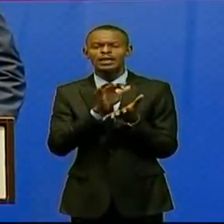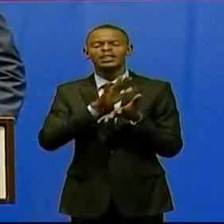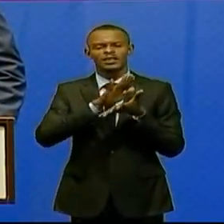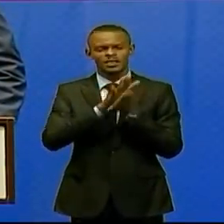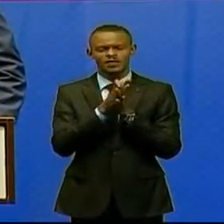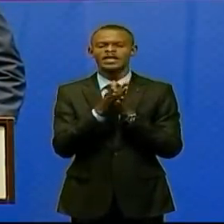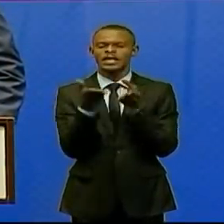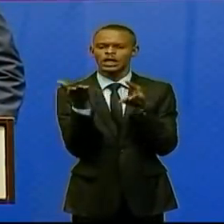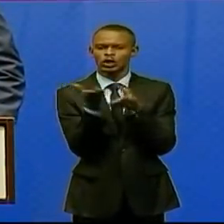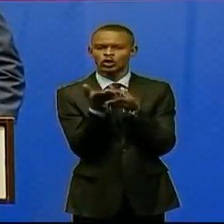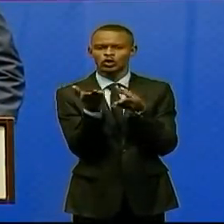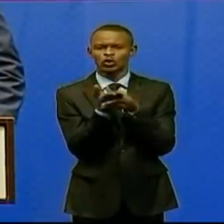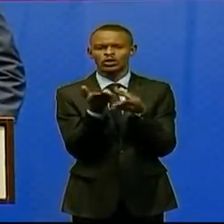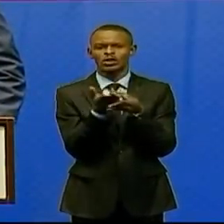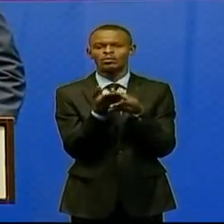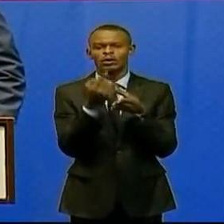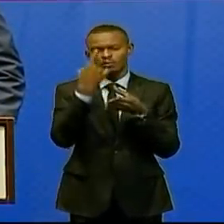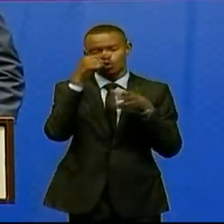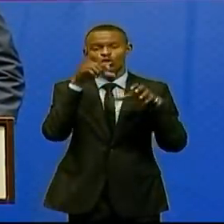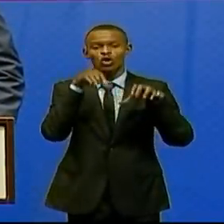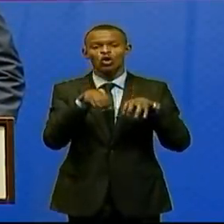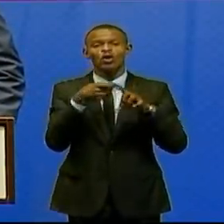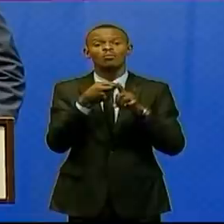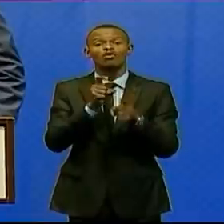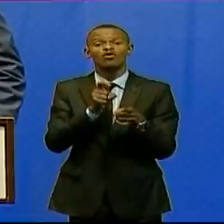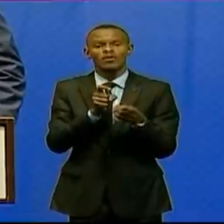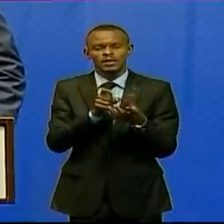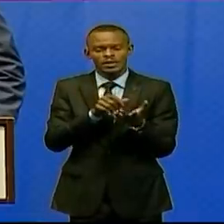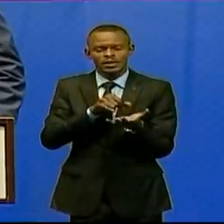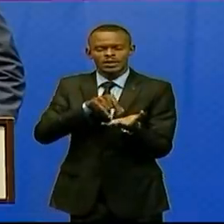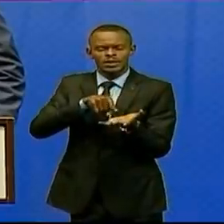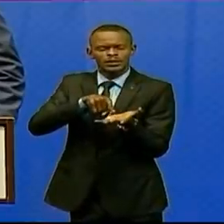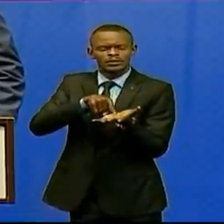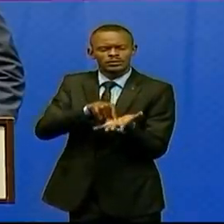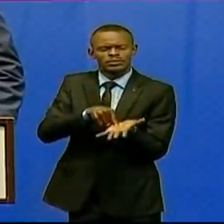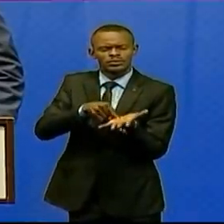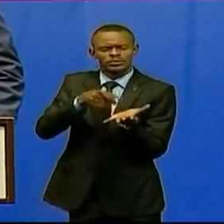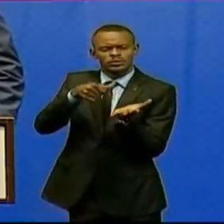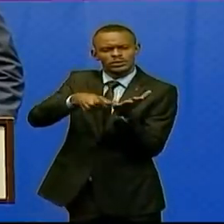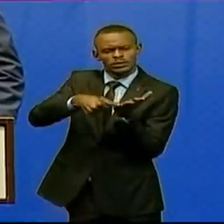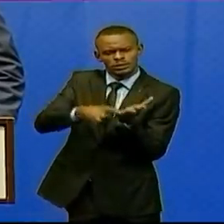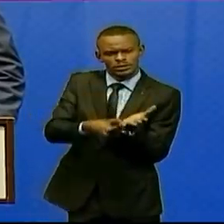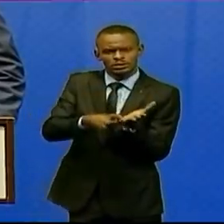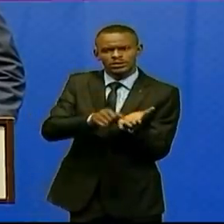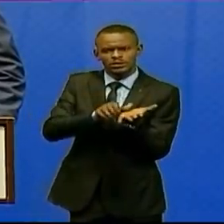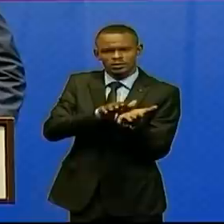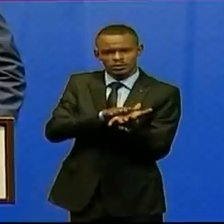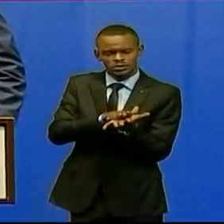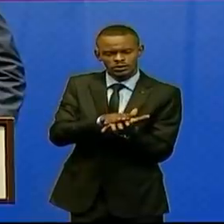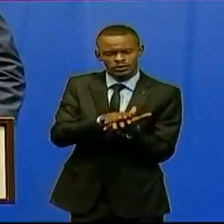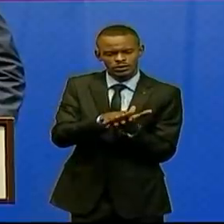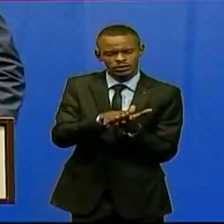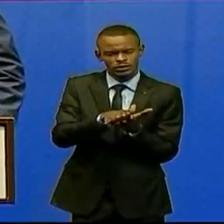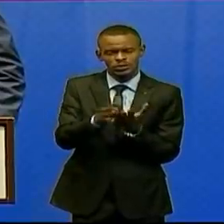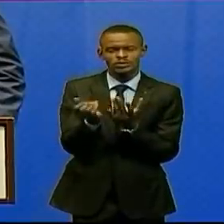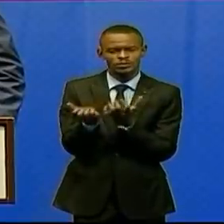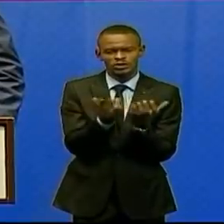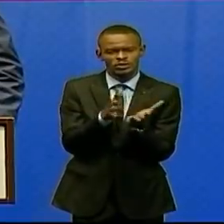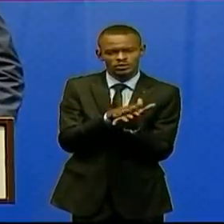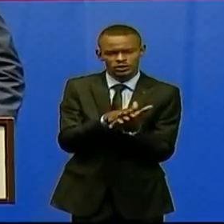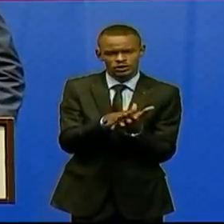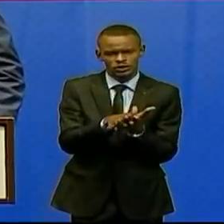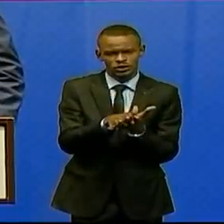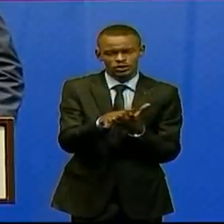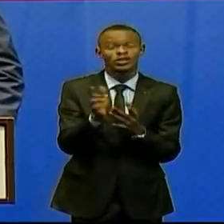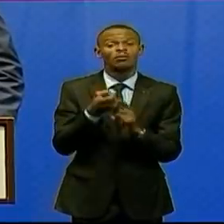numérisé à partir des données biométriques produits et délivrés par l'Office national de l'identification de la